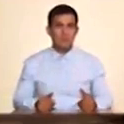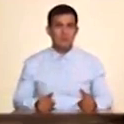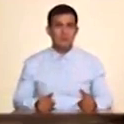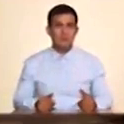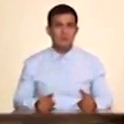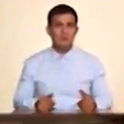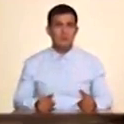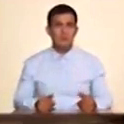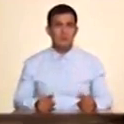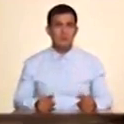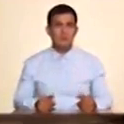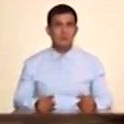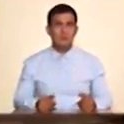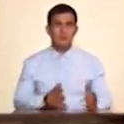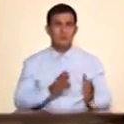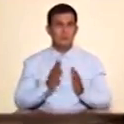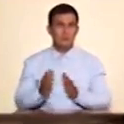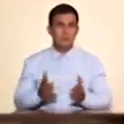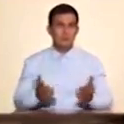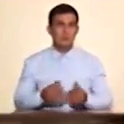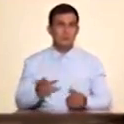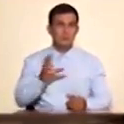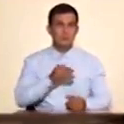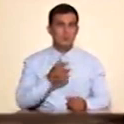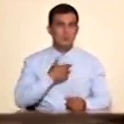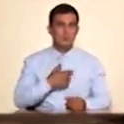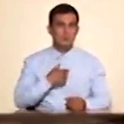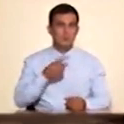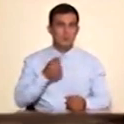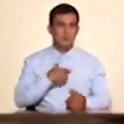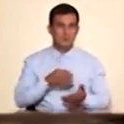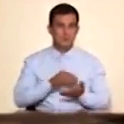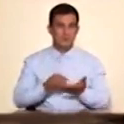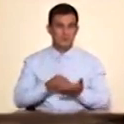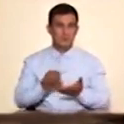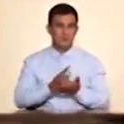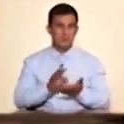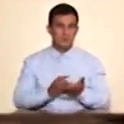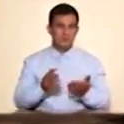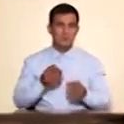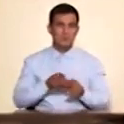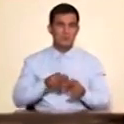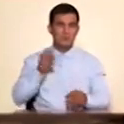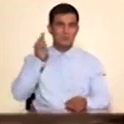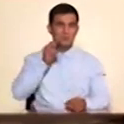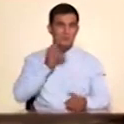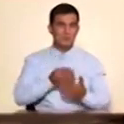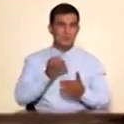topshiriqlarni o'zingiz uchun belgilab oling. Birinchidan, darslikning 21-sahifasida berilgan savollarga javob